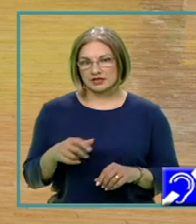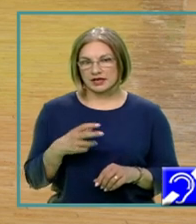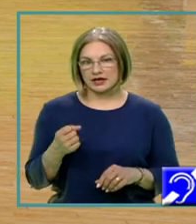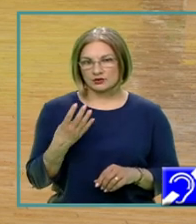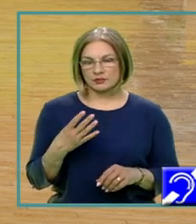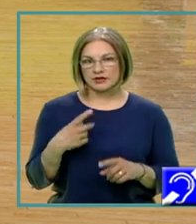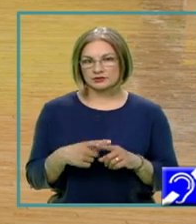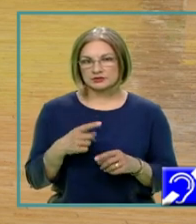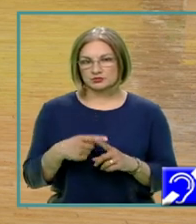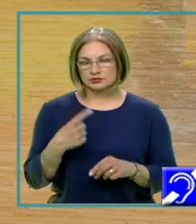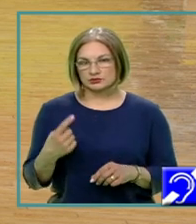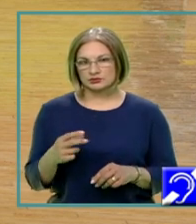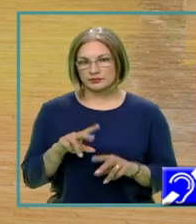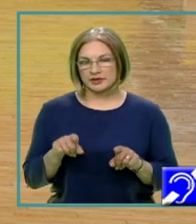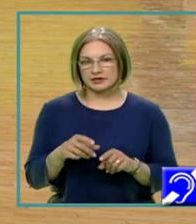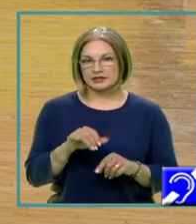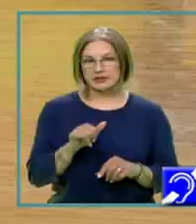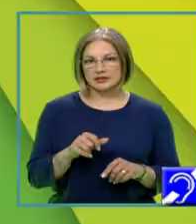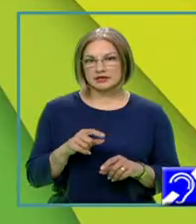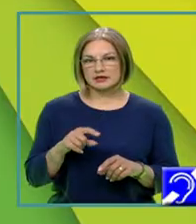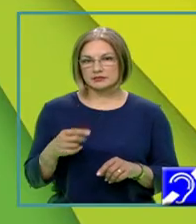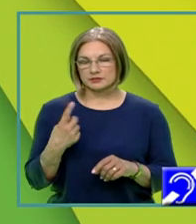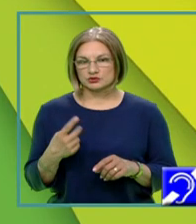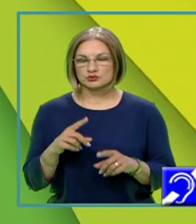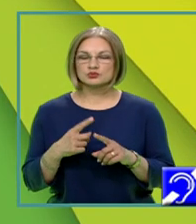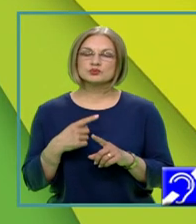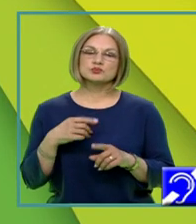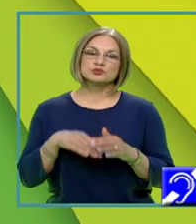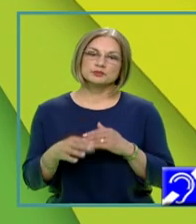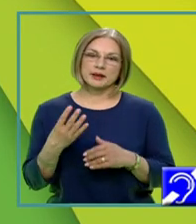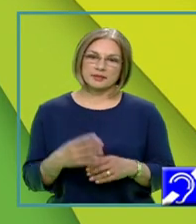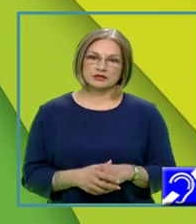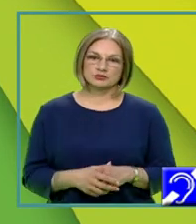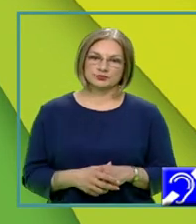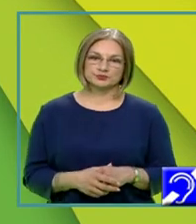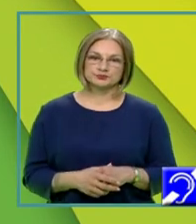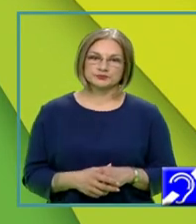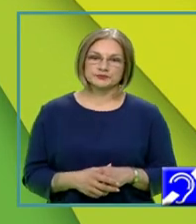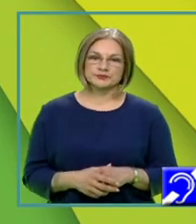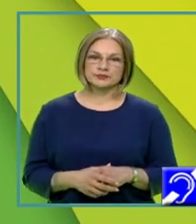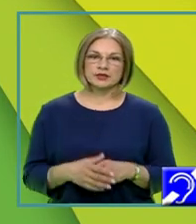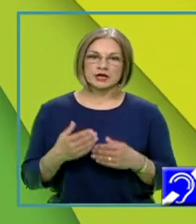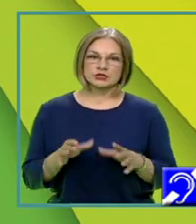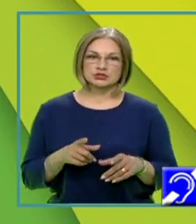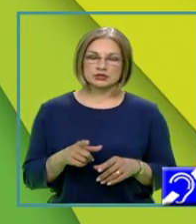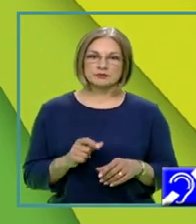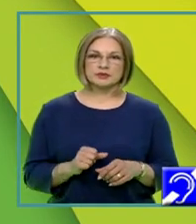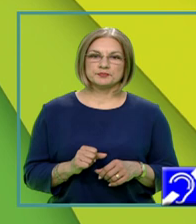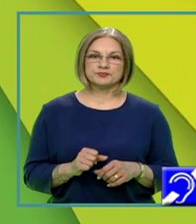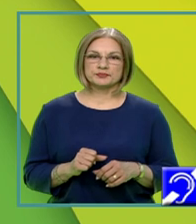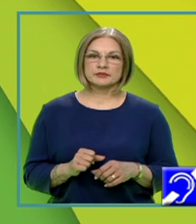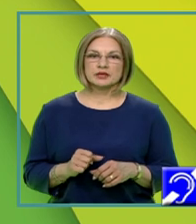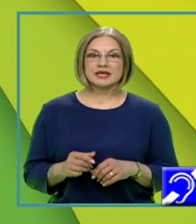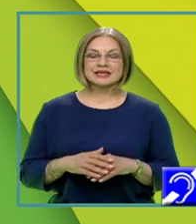4 x plus 1 pe lângă 4 x plus 1 minus 1 supra 4 pentru aceasta vom pleca din partea stângă adică de la X compus cu x y